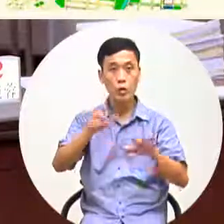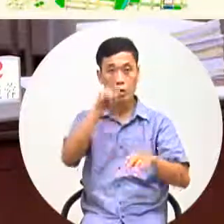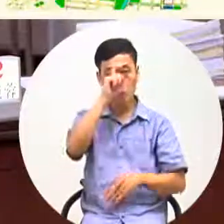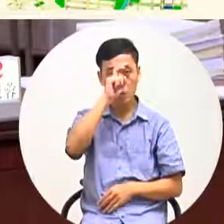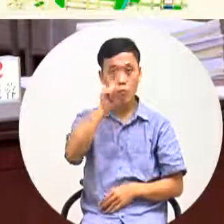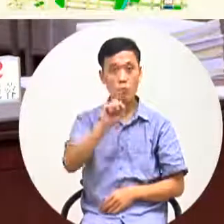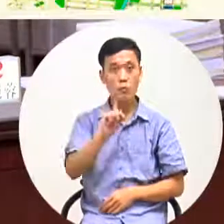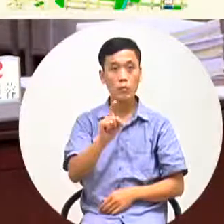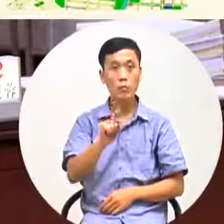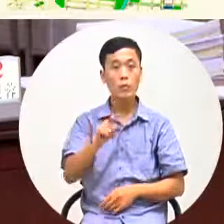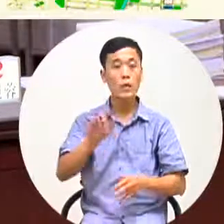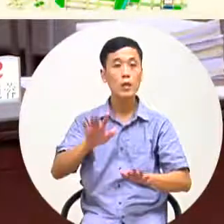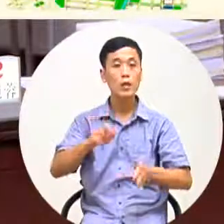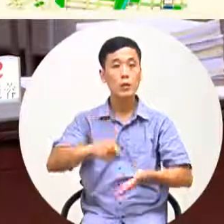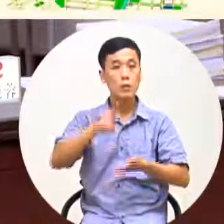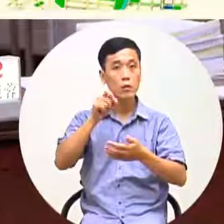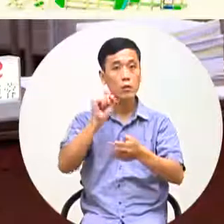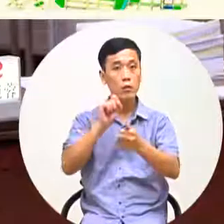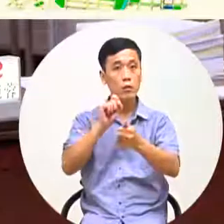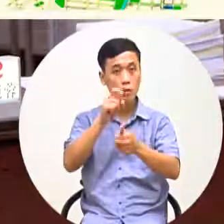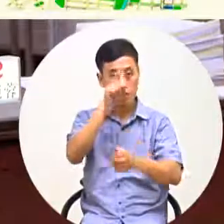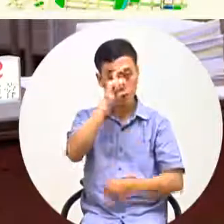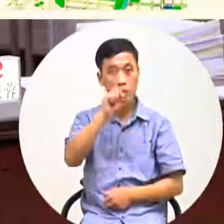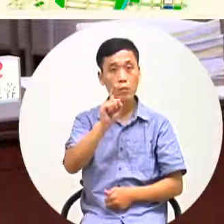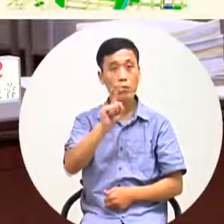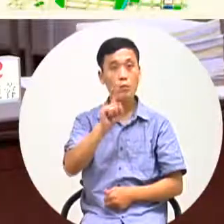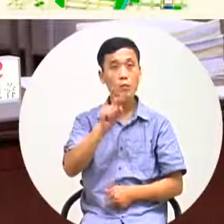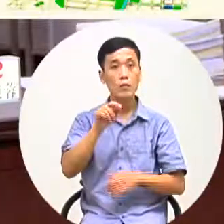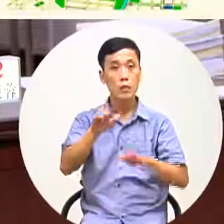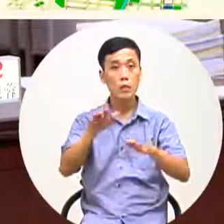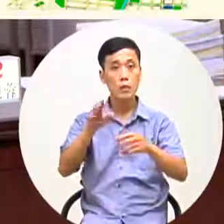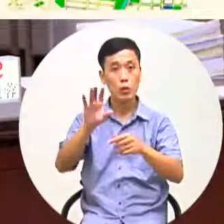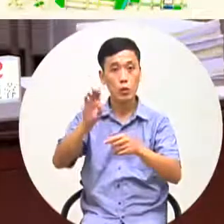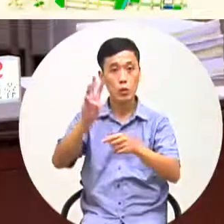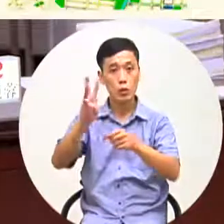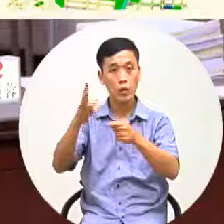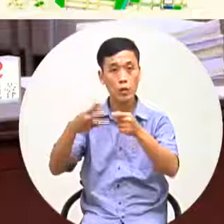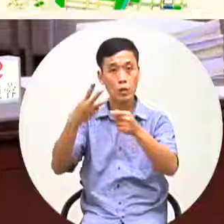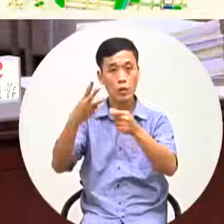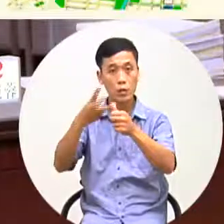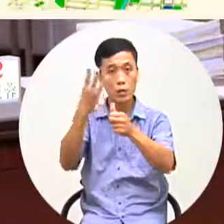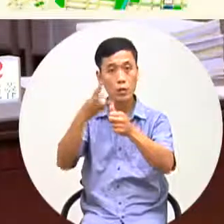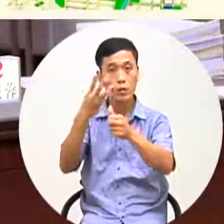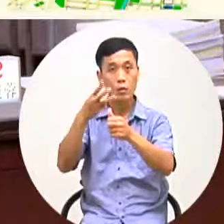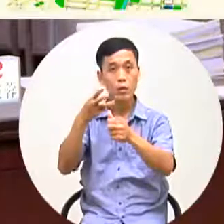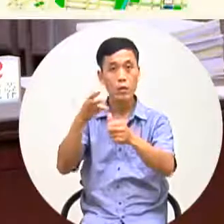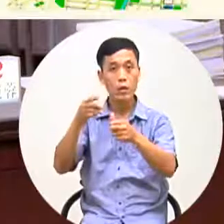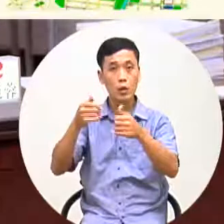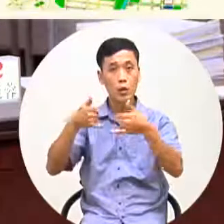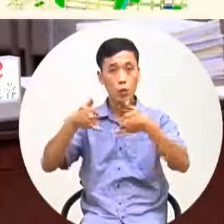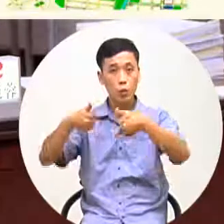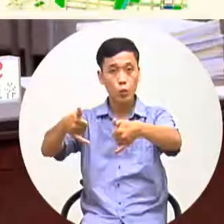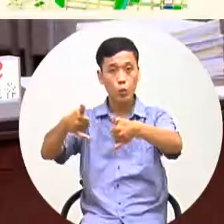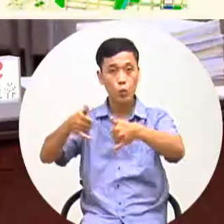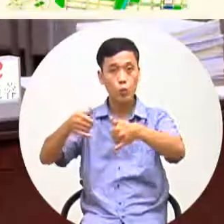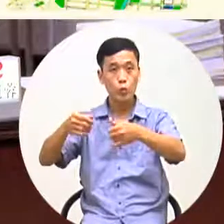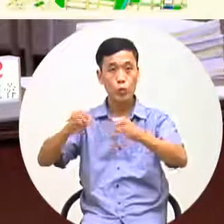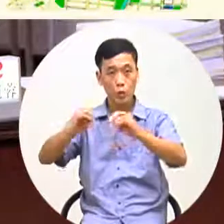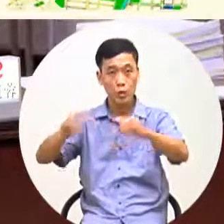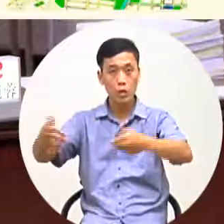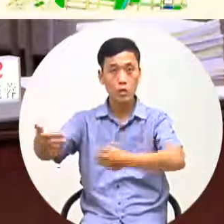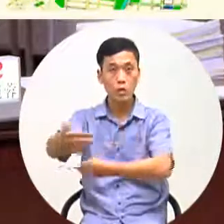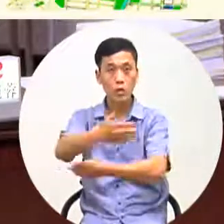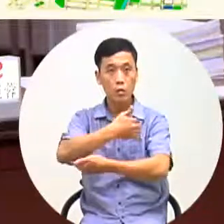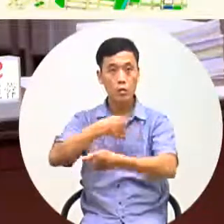下当的用料哦，即93家、5家、1家都是计划点的困难征收哦，但即个落地用一个小型的口袋，但维